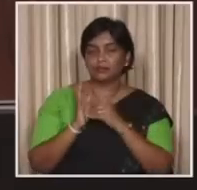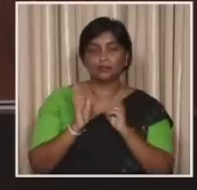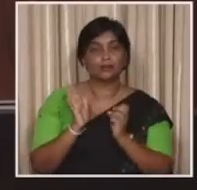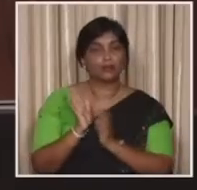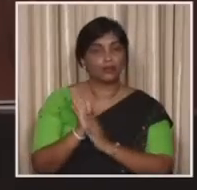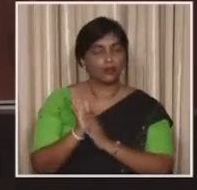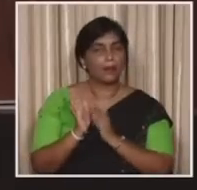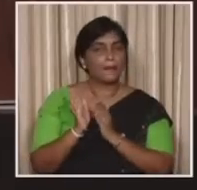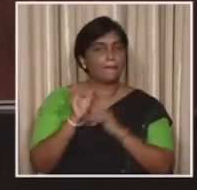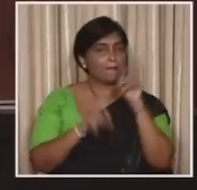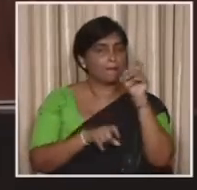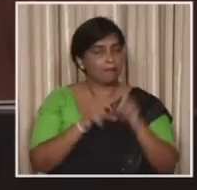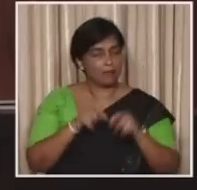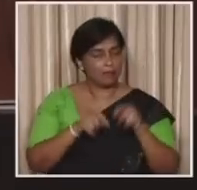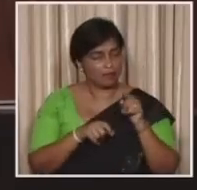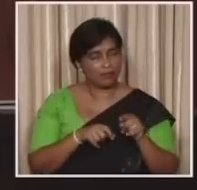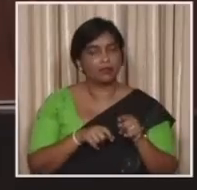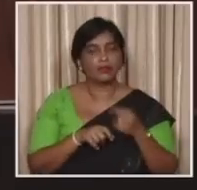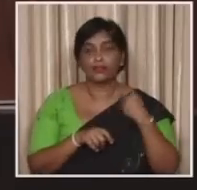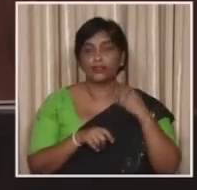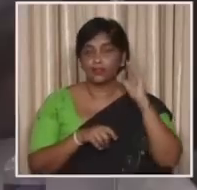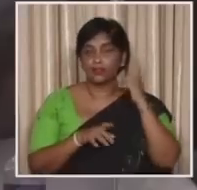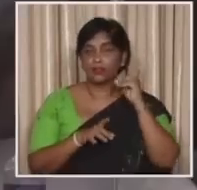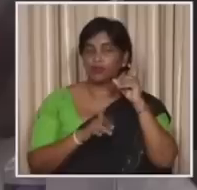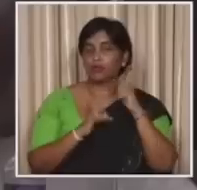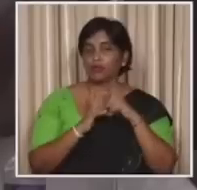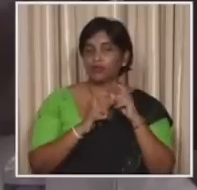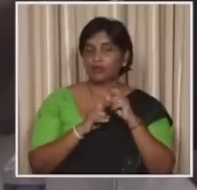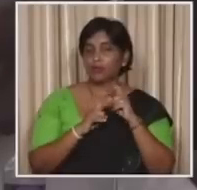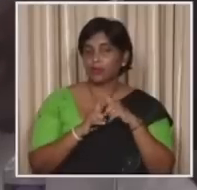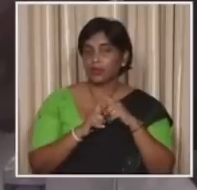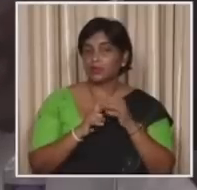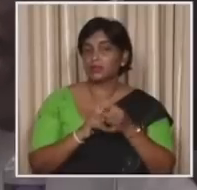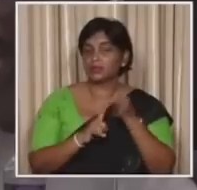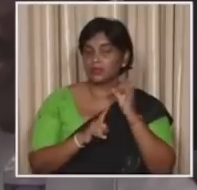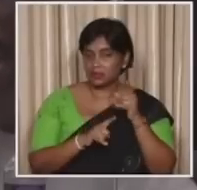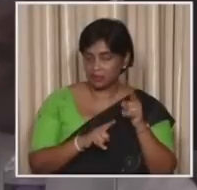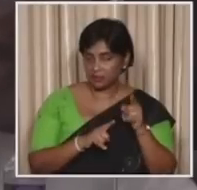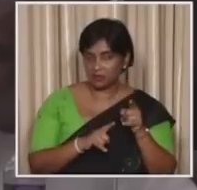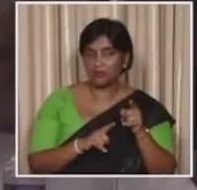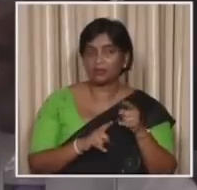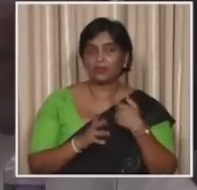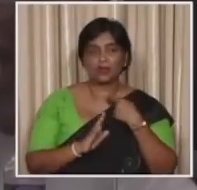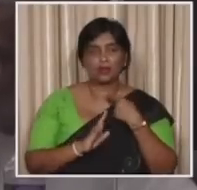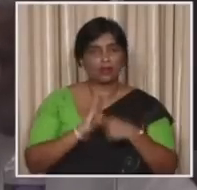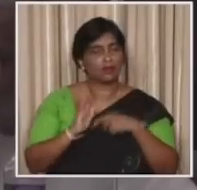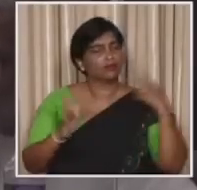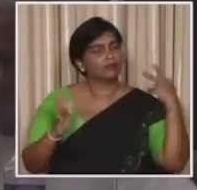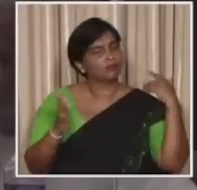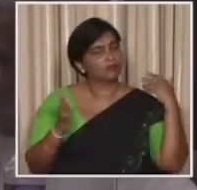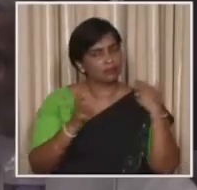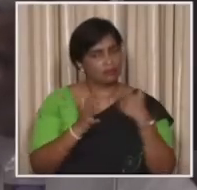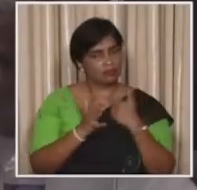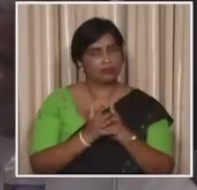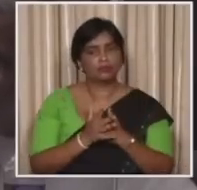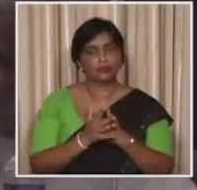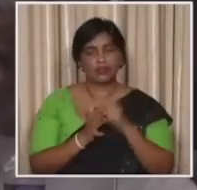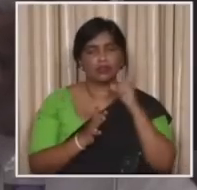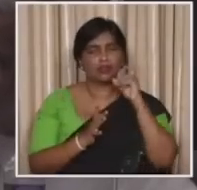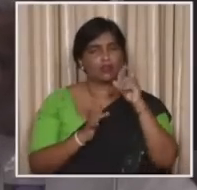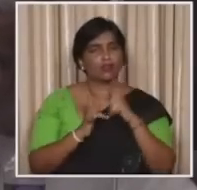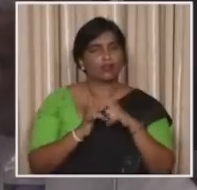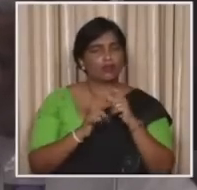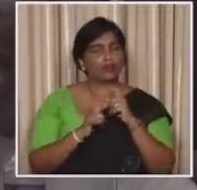කමිටුවල සමාජිකින්ටත් විශේෂයෙන්ම කෝප් කමිටුවේ මේ සභාපතිවරුන්ටත් අපේ රටේ ඉතිහාසයේ මේ කෝප්